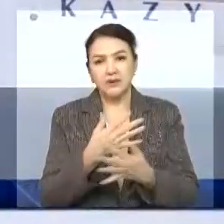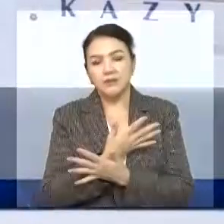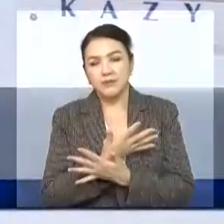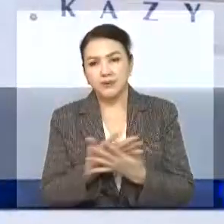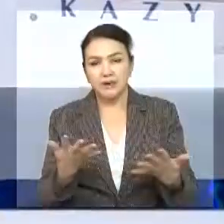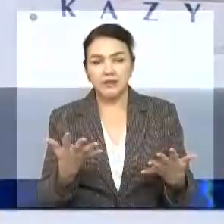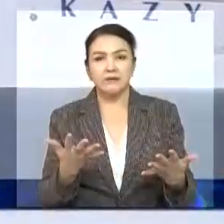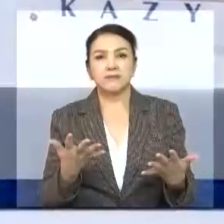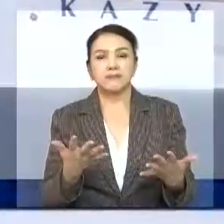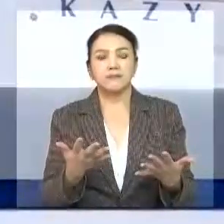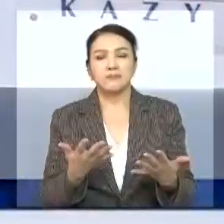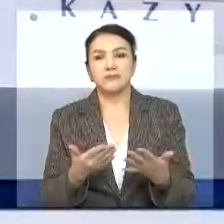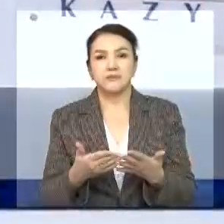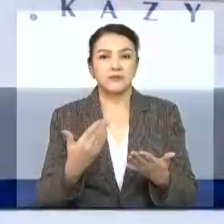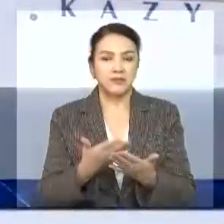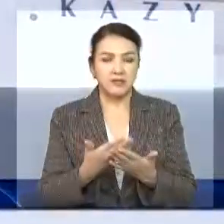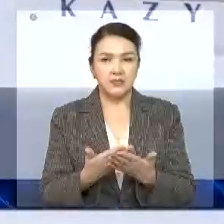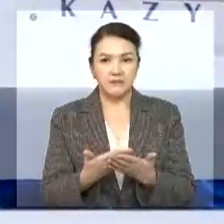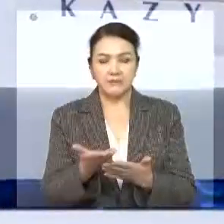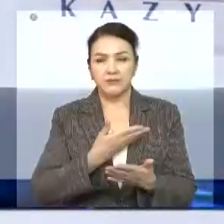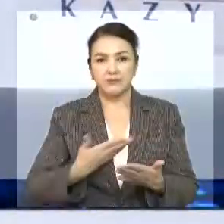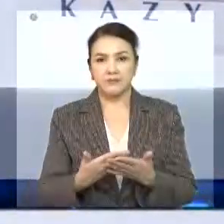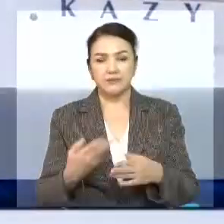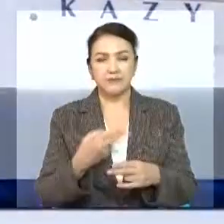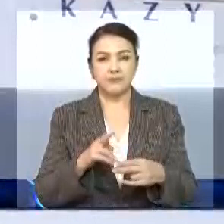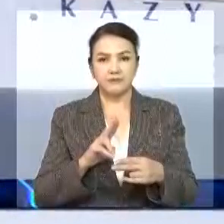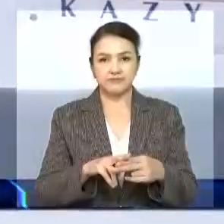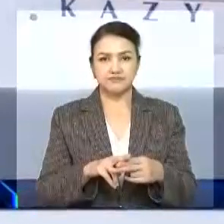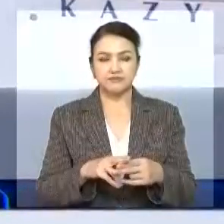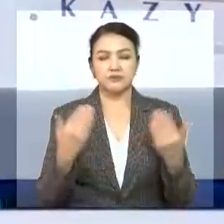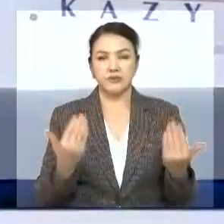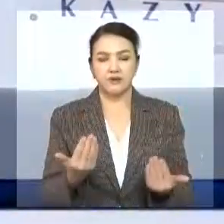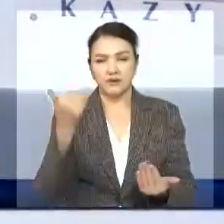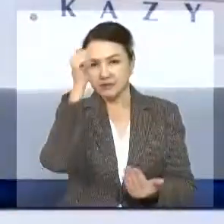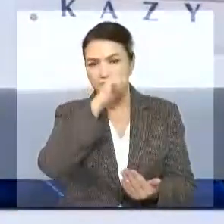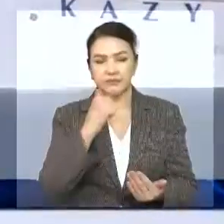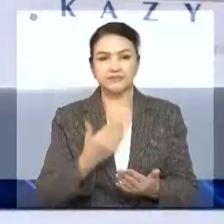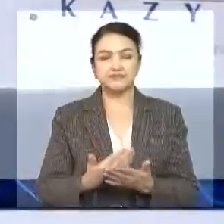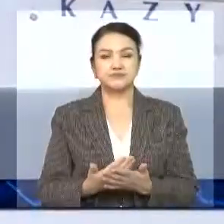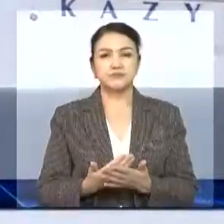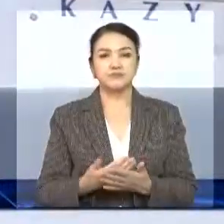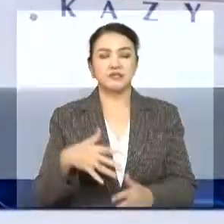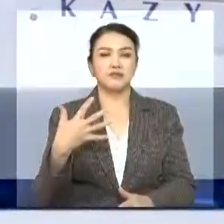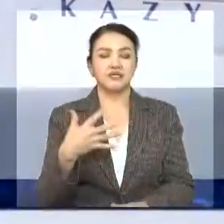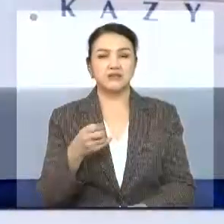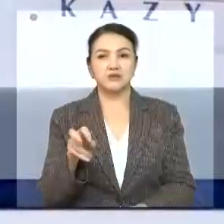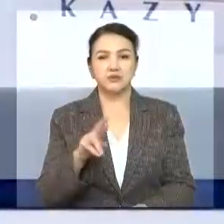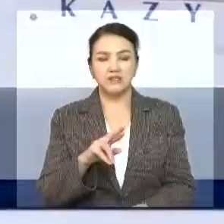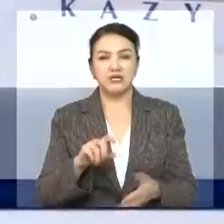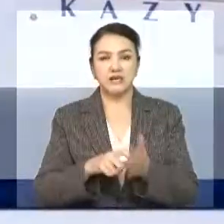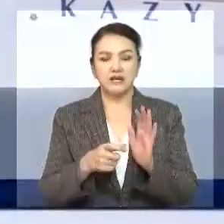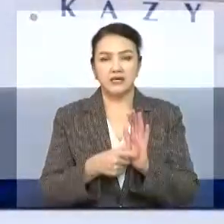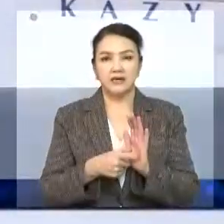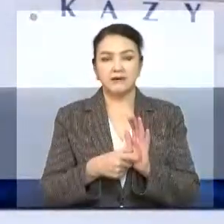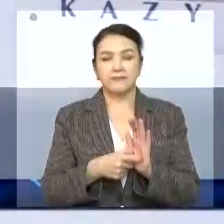басқа бағыттармен. Мысал ретінде біз осы биылдың өзінде 5 инклюзиялық